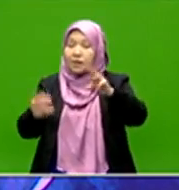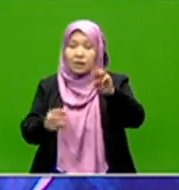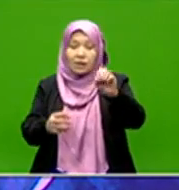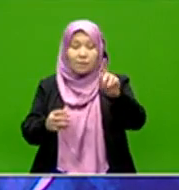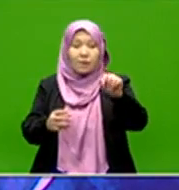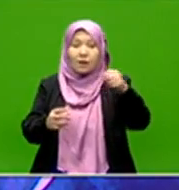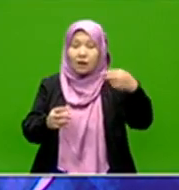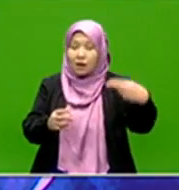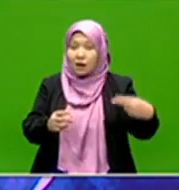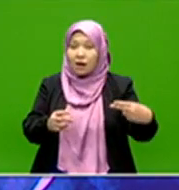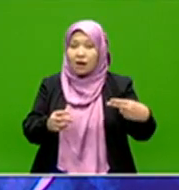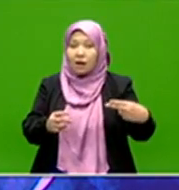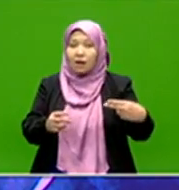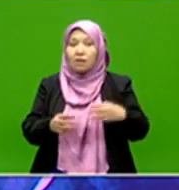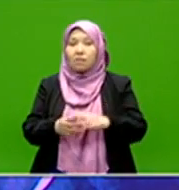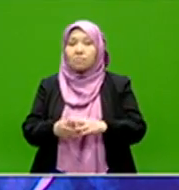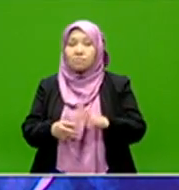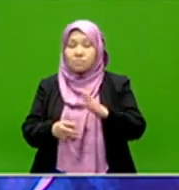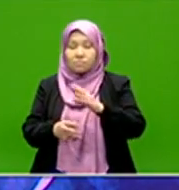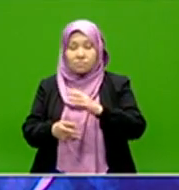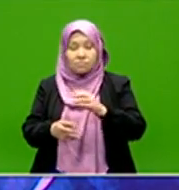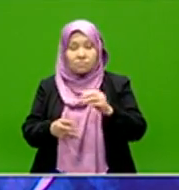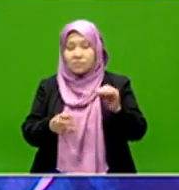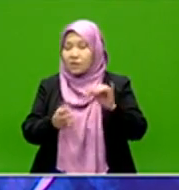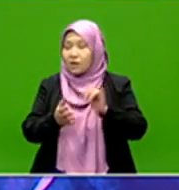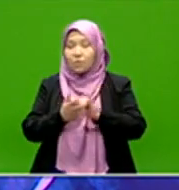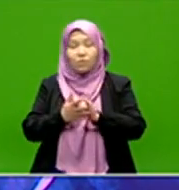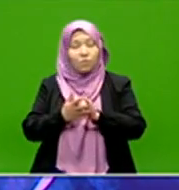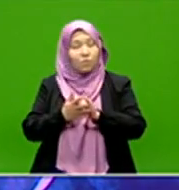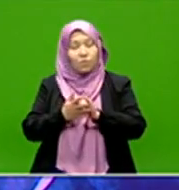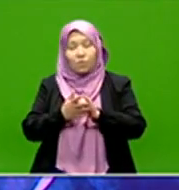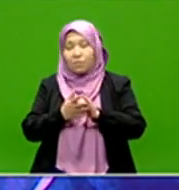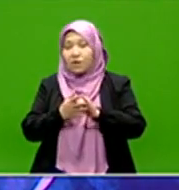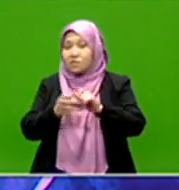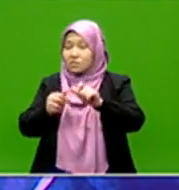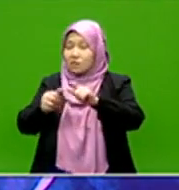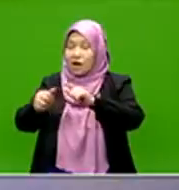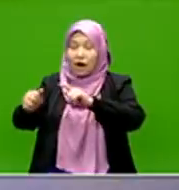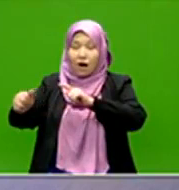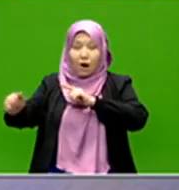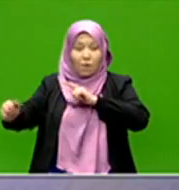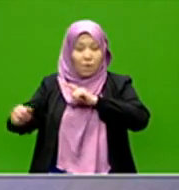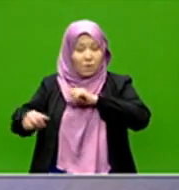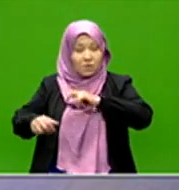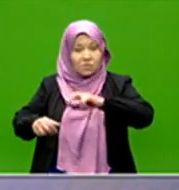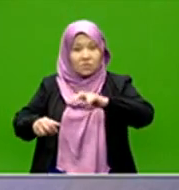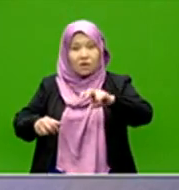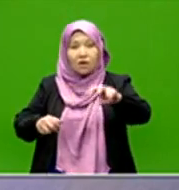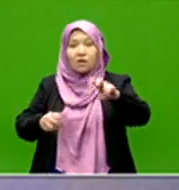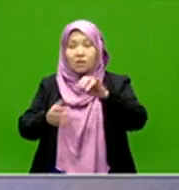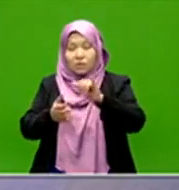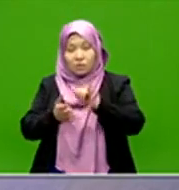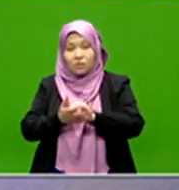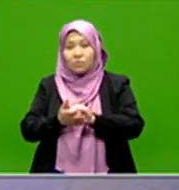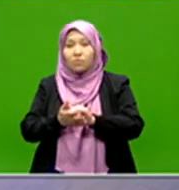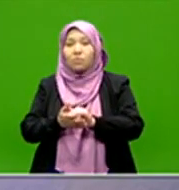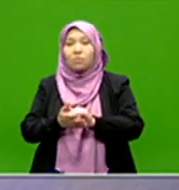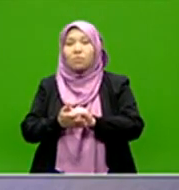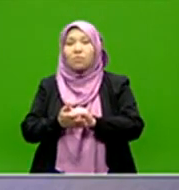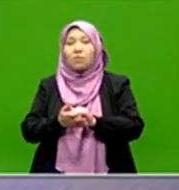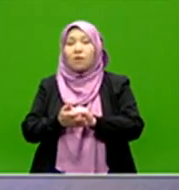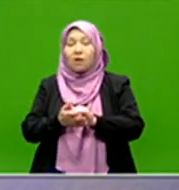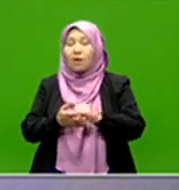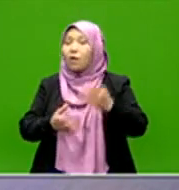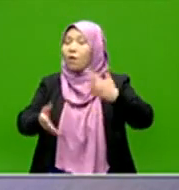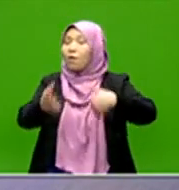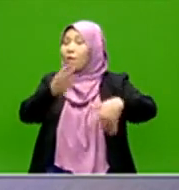bertalbiyah dalam 10 minit, lepas tu tidur. Sebab jauh perjalanan, nak kata itu dengan bas, dengan aircon semua sas. Membayangkan masa zaman